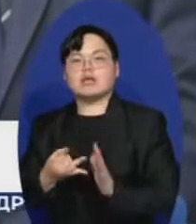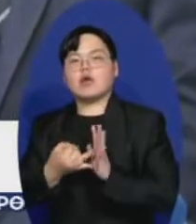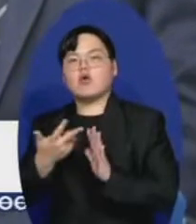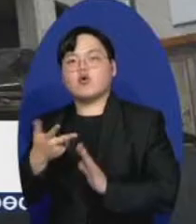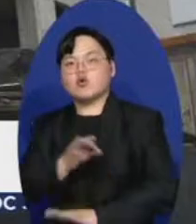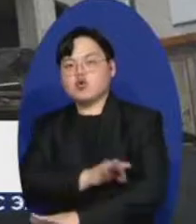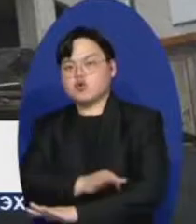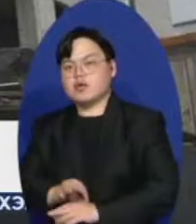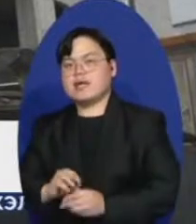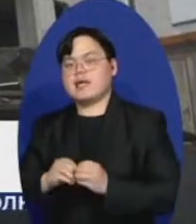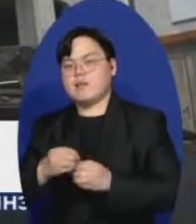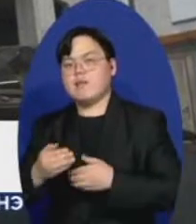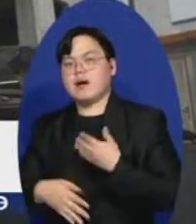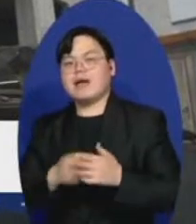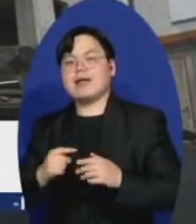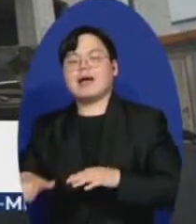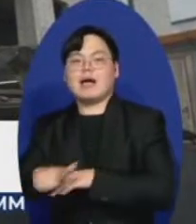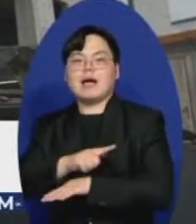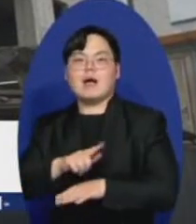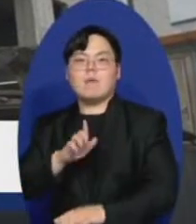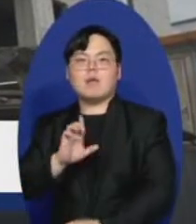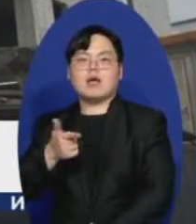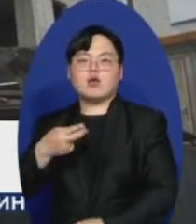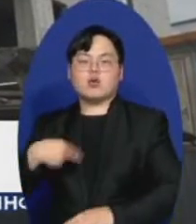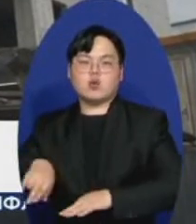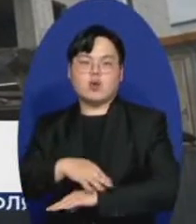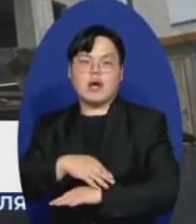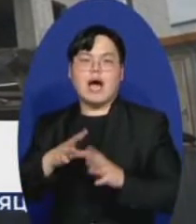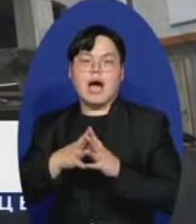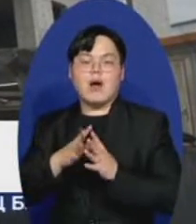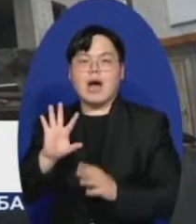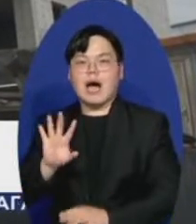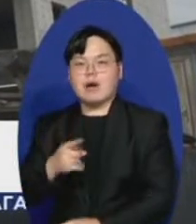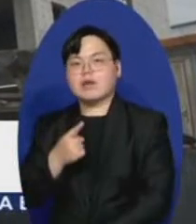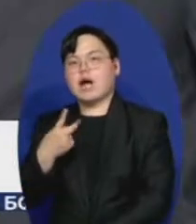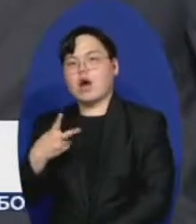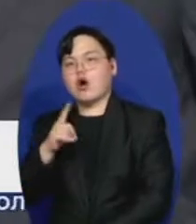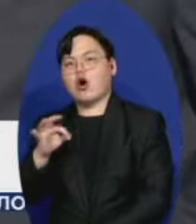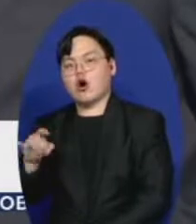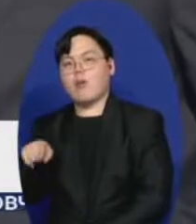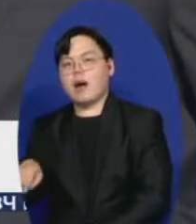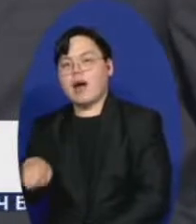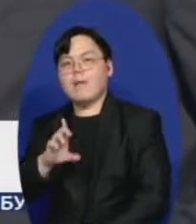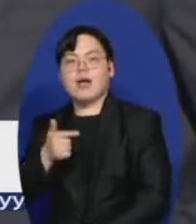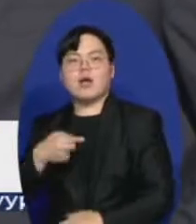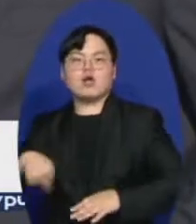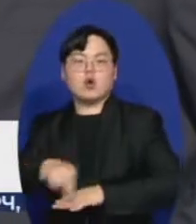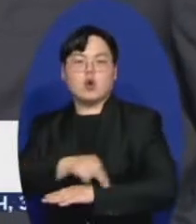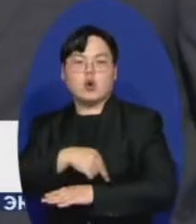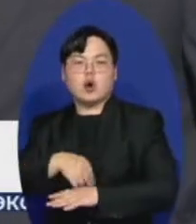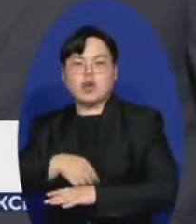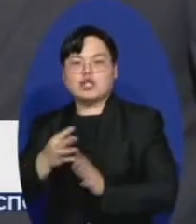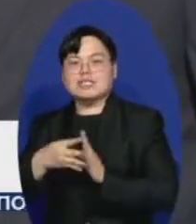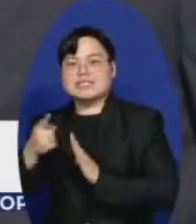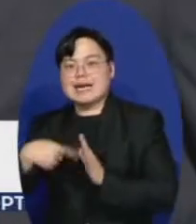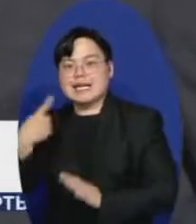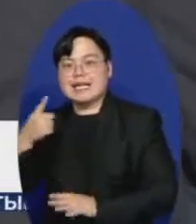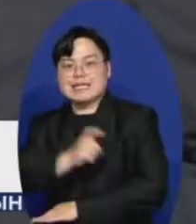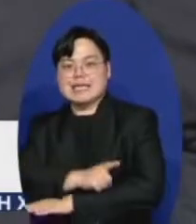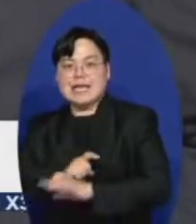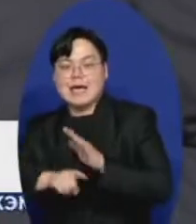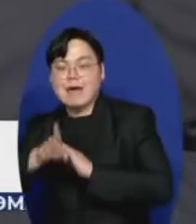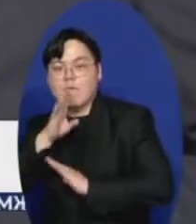талбарт төсөл хэрэгжиж байна. Эдгээр газрууд Баянгол дүүргийн 10, 11, 12 дугаар хорог хамарч байна. Баянгол дүүргийн хичээлийн шинэ жилийн бэлтгэлийн